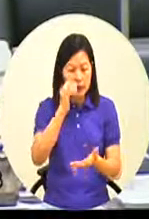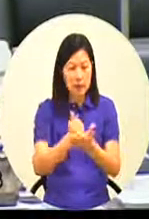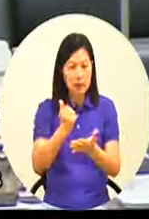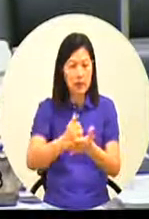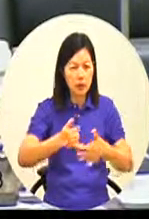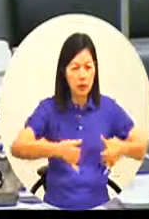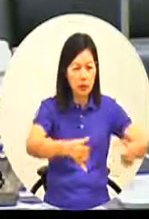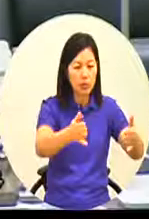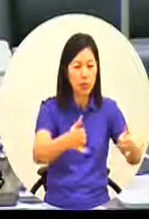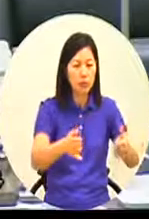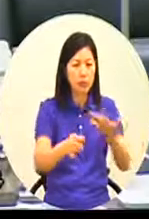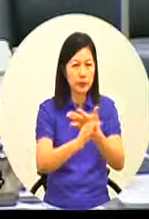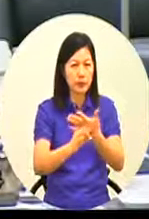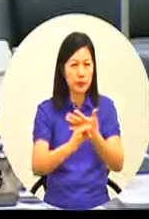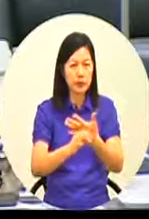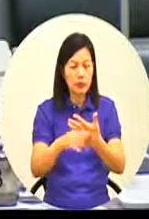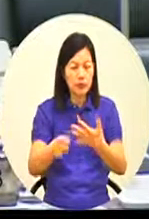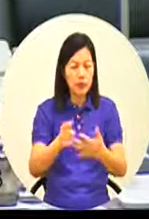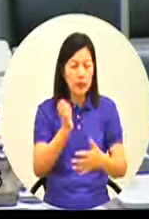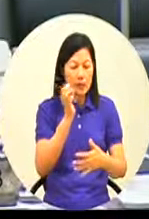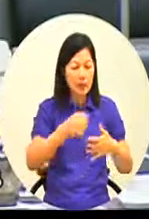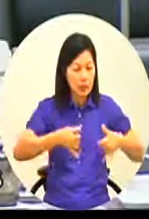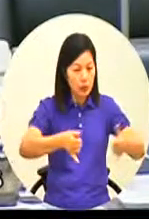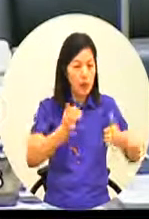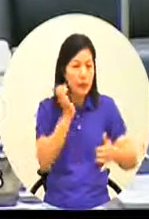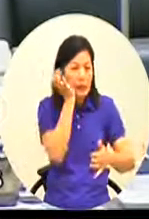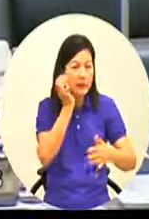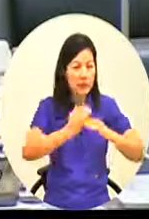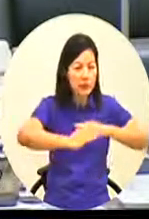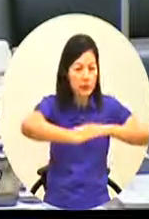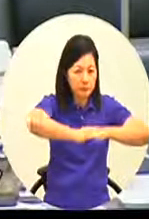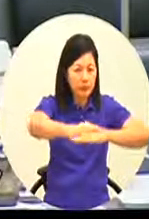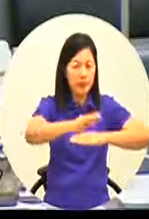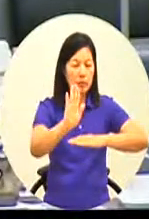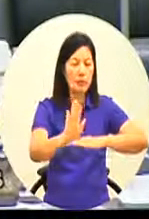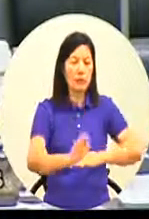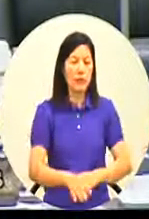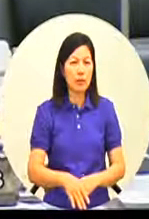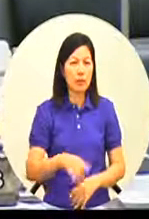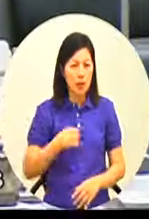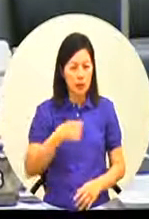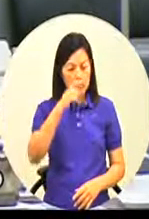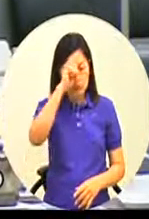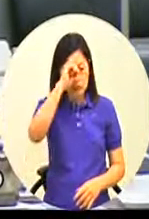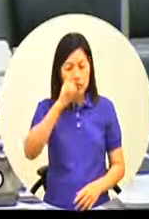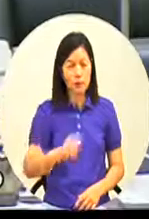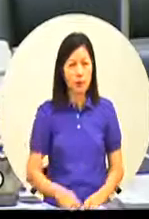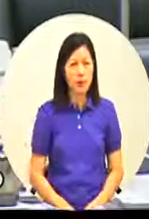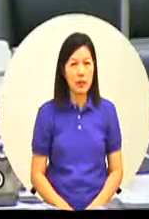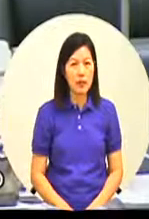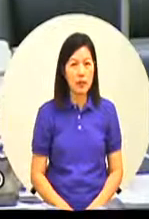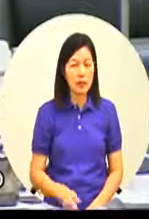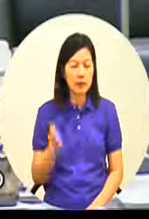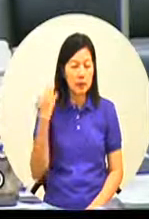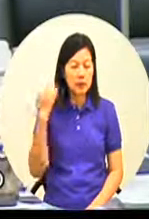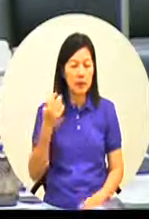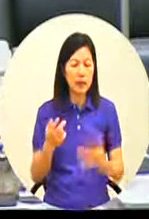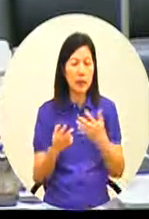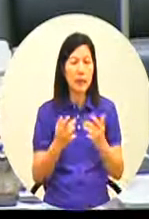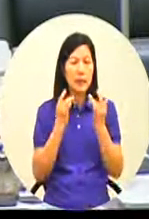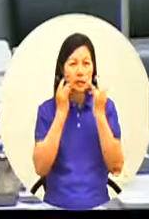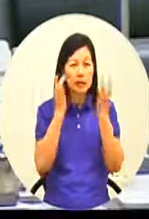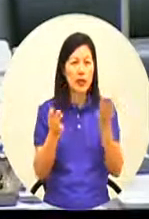到那个路其实是非常的硬，也非常的平。当然我们就期待说因为前镇草衙地区，还有包括